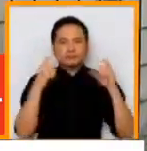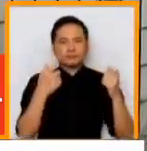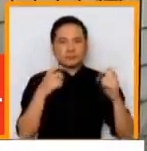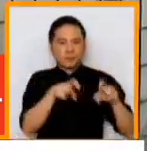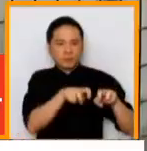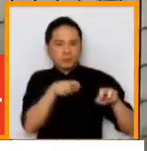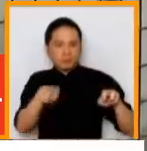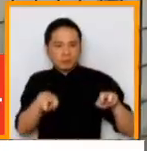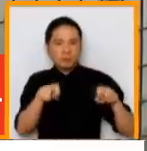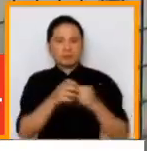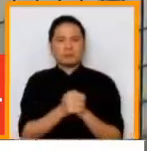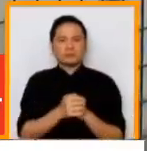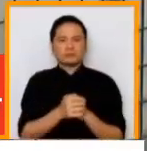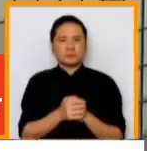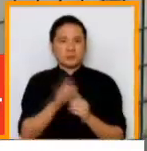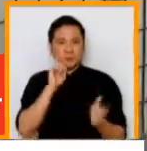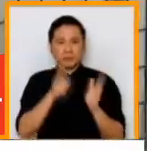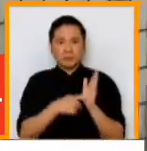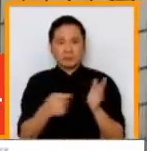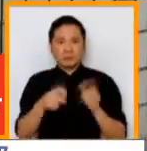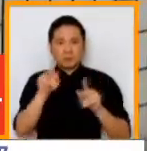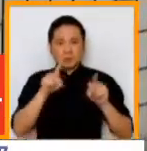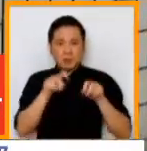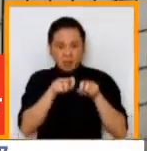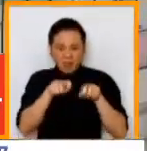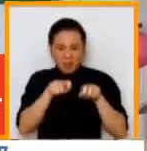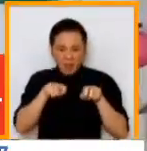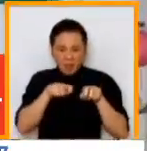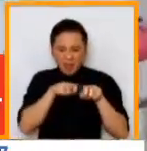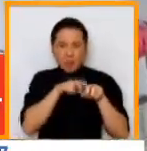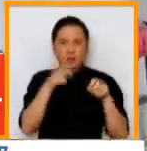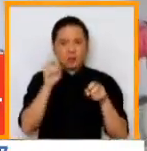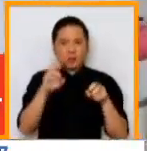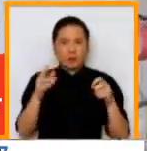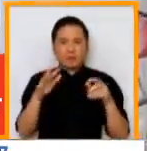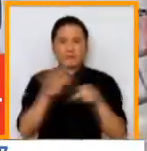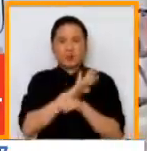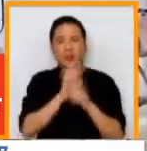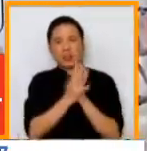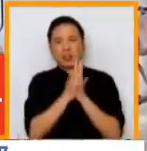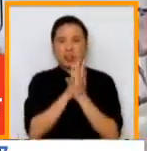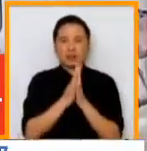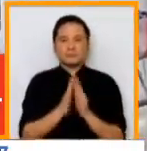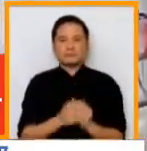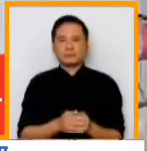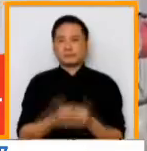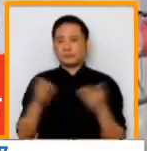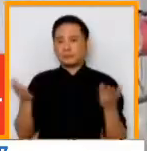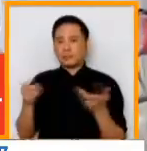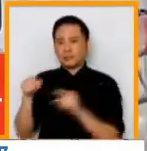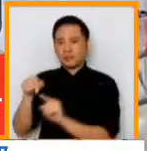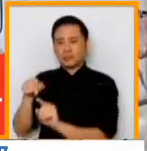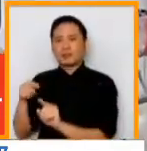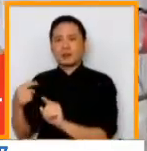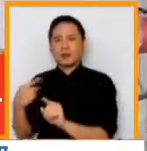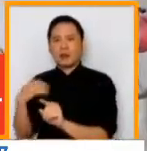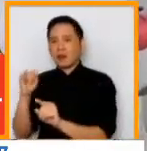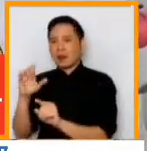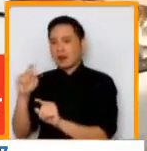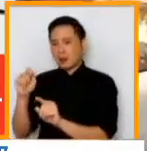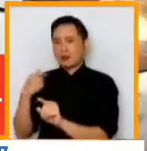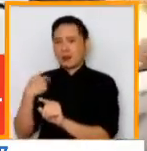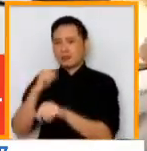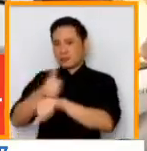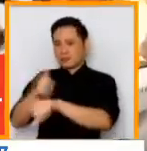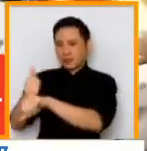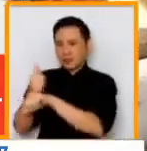dahil sa dikit-dikit ng mga pasahero o overloading. Bukod dito sa Muñoz, nakakalat din ang iba pang tauhan ng IACT sa iba pang istasyon ng EDSA Carousel